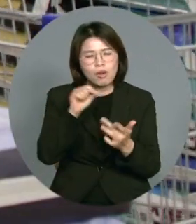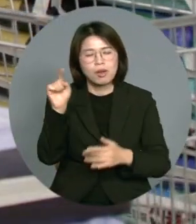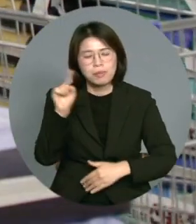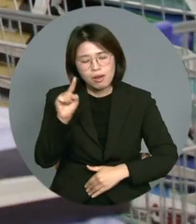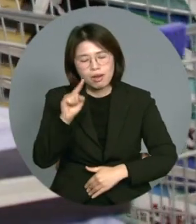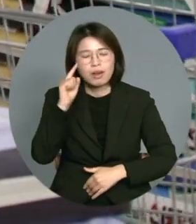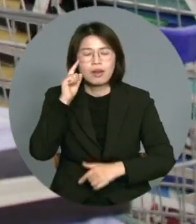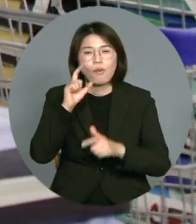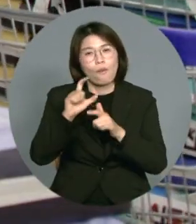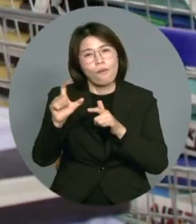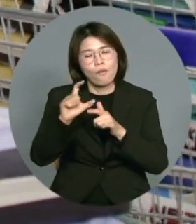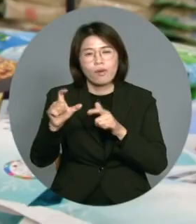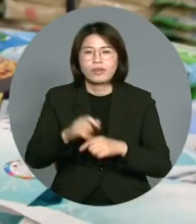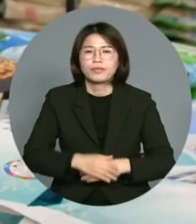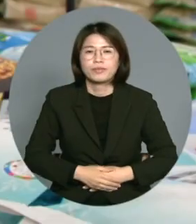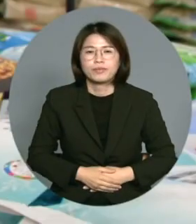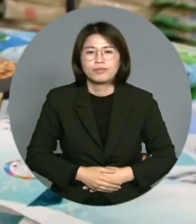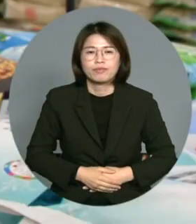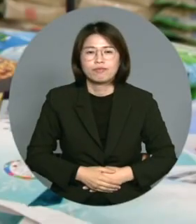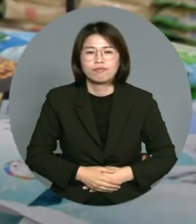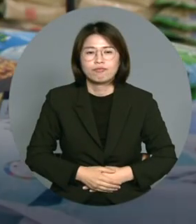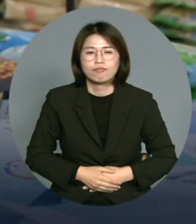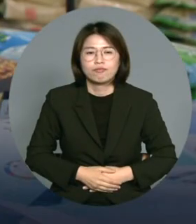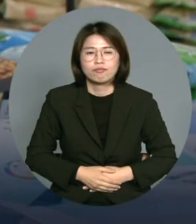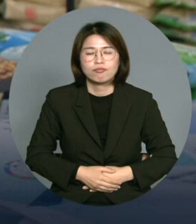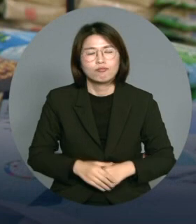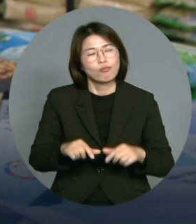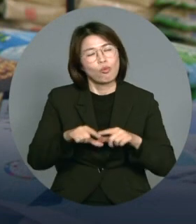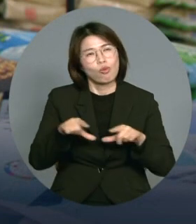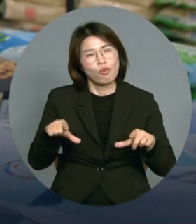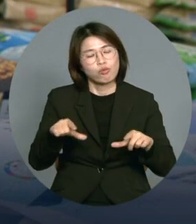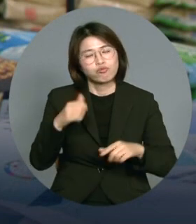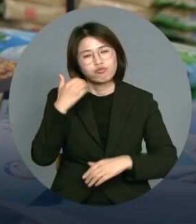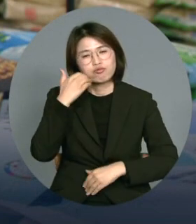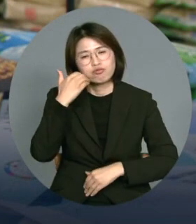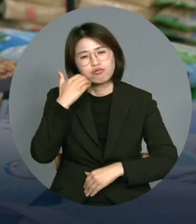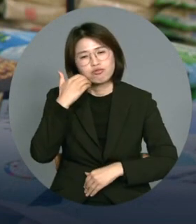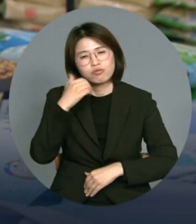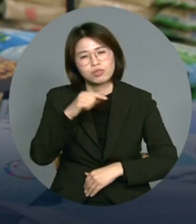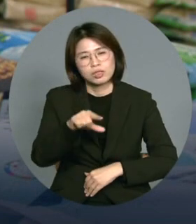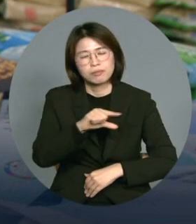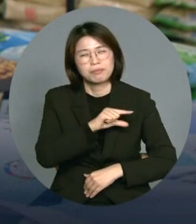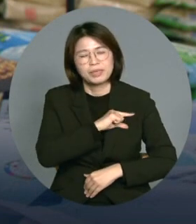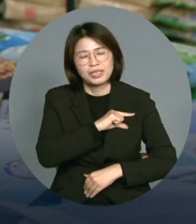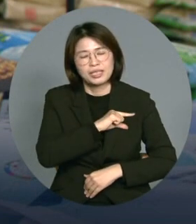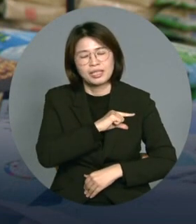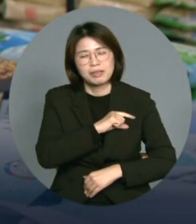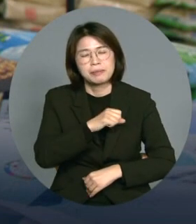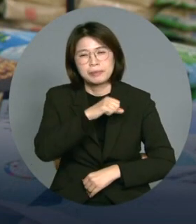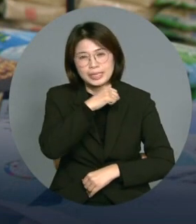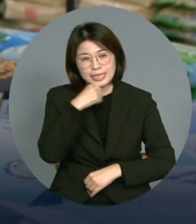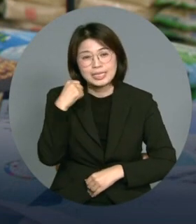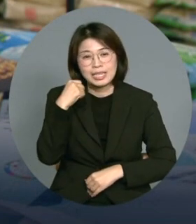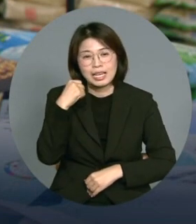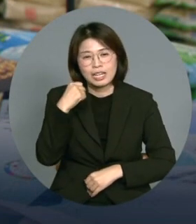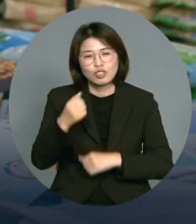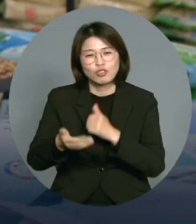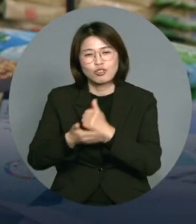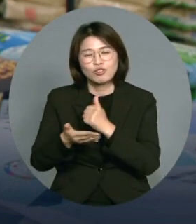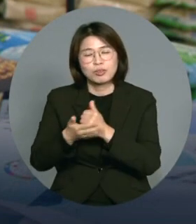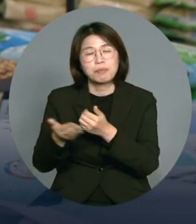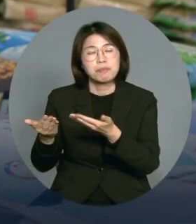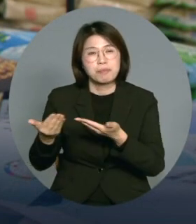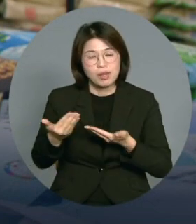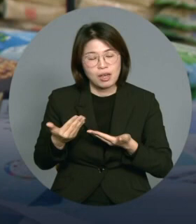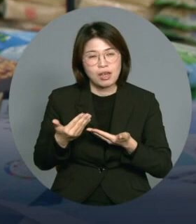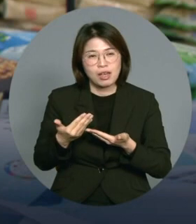할지 고민스럽습니다. 보통은 주변에서 이런 브랜드가 맛있다라고 하면 그냥 추천받는